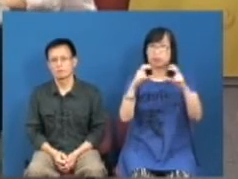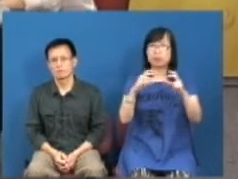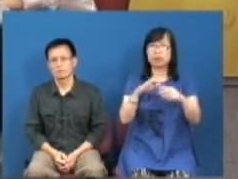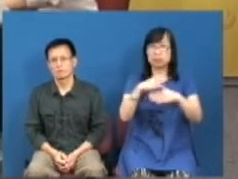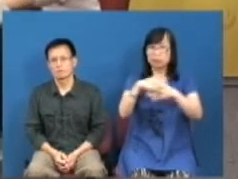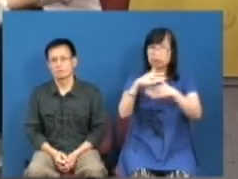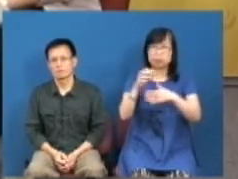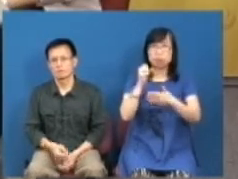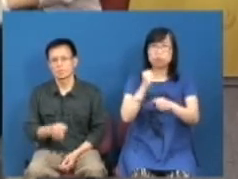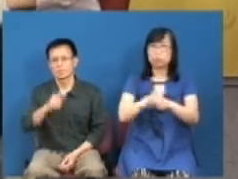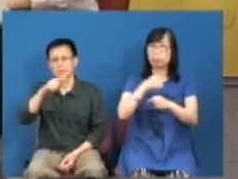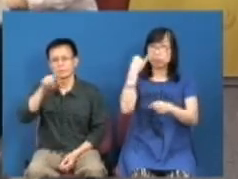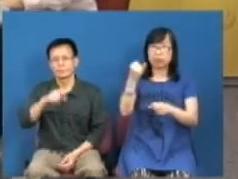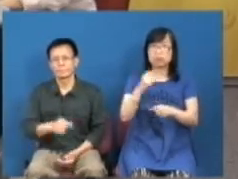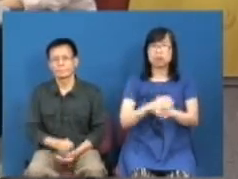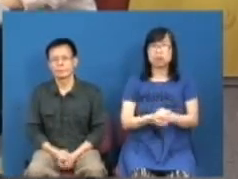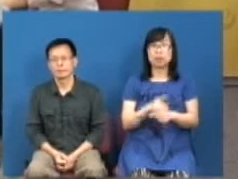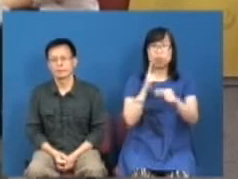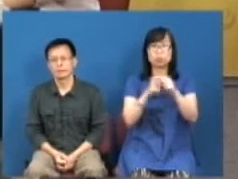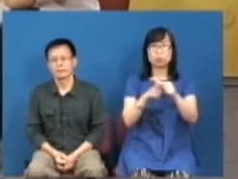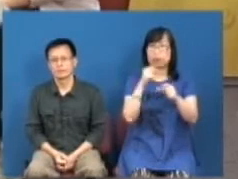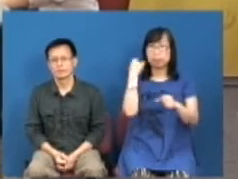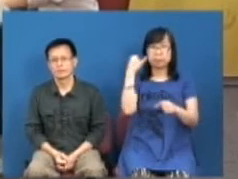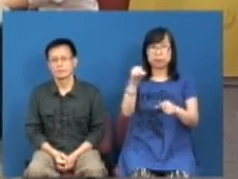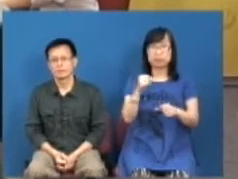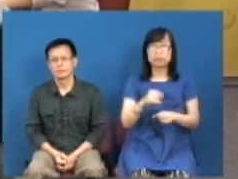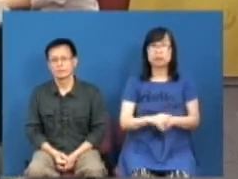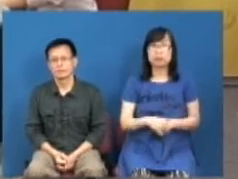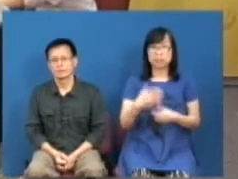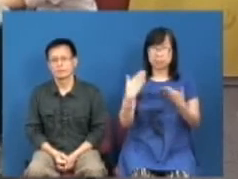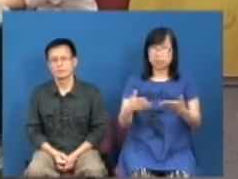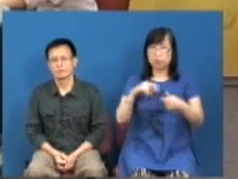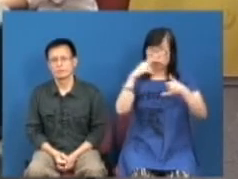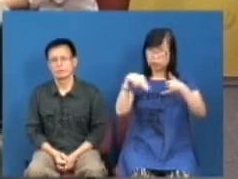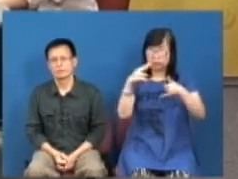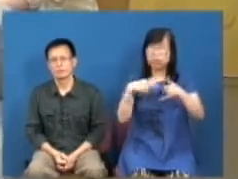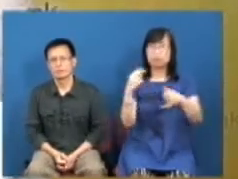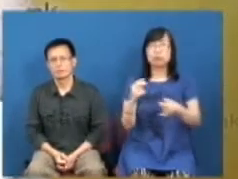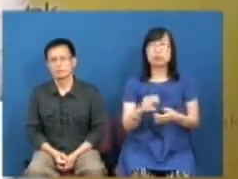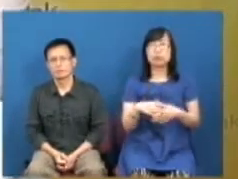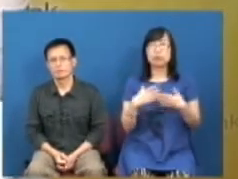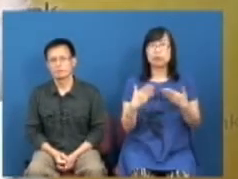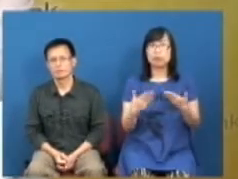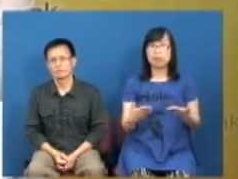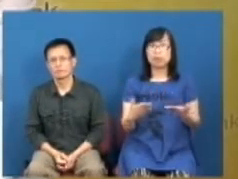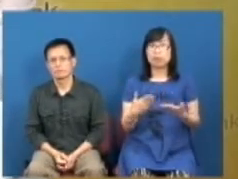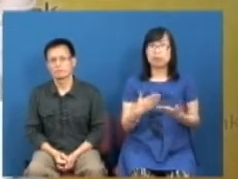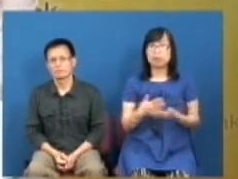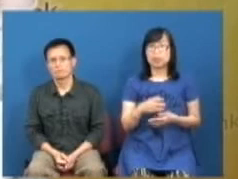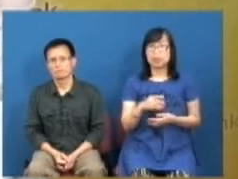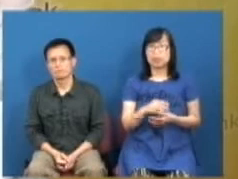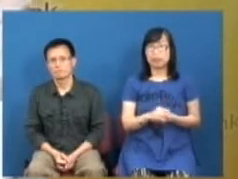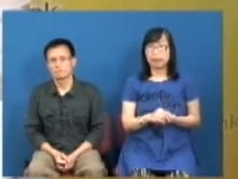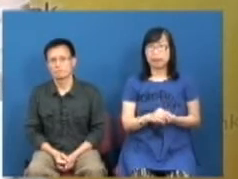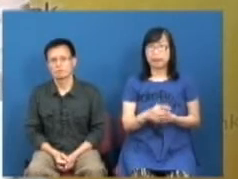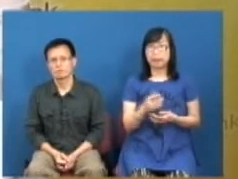到喎。中產又冇車搭喎，咁所以呢樣嘢都係值得檢討。咁啊，但係我哋講翻即係如果由於即